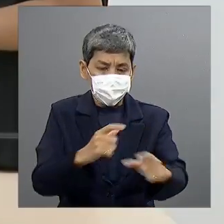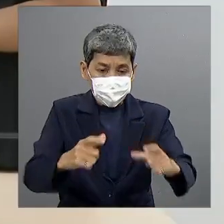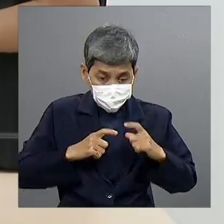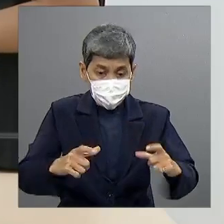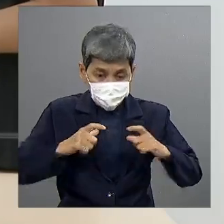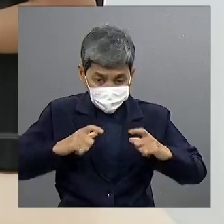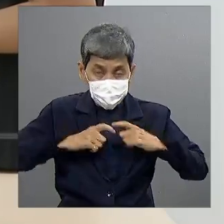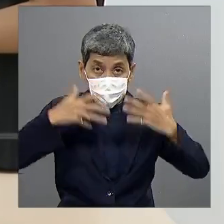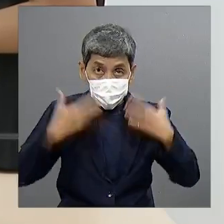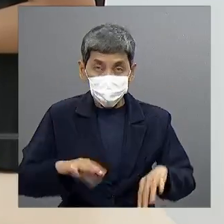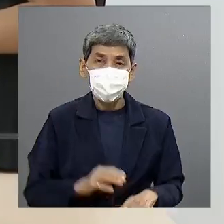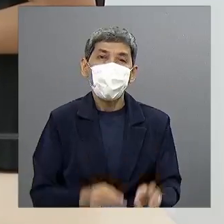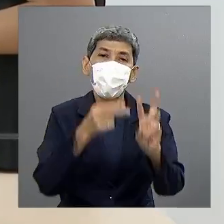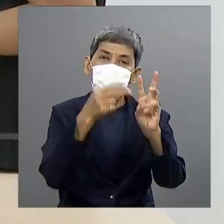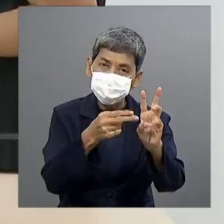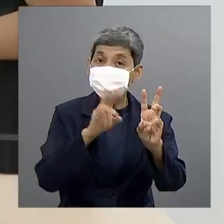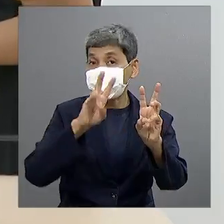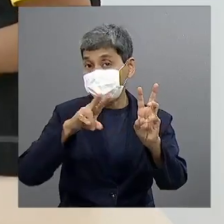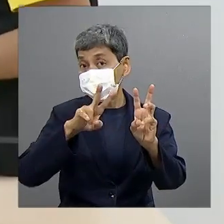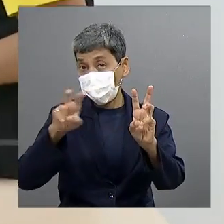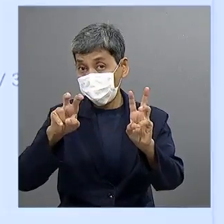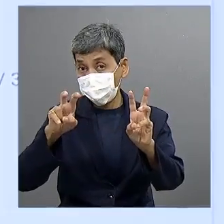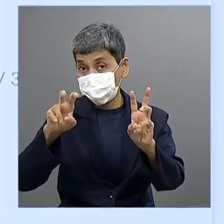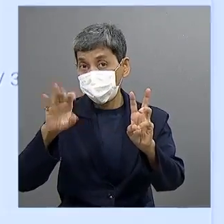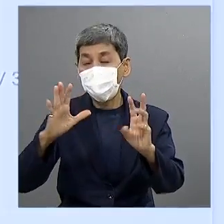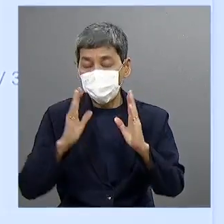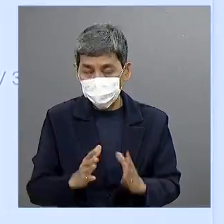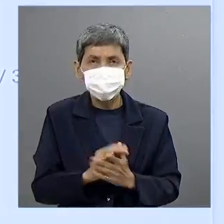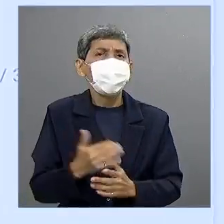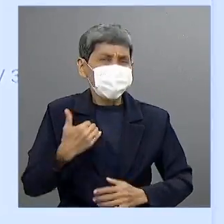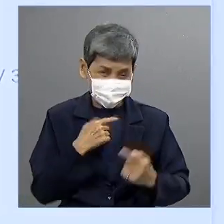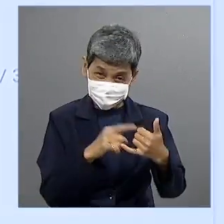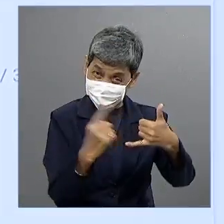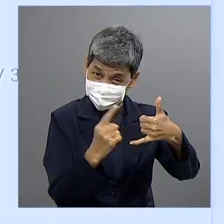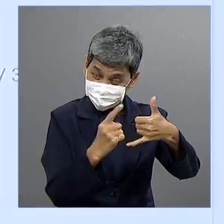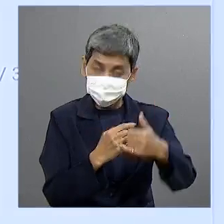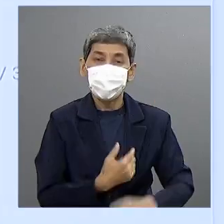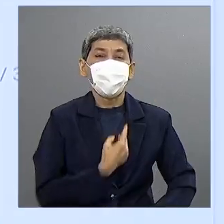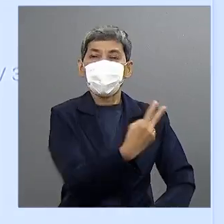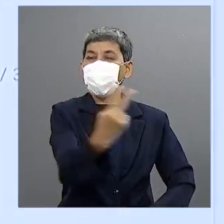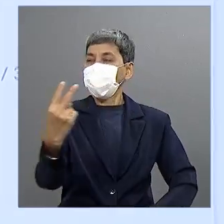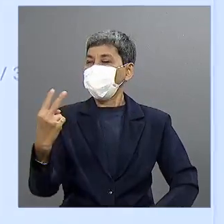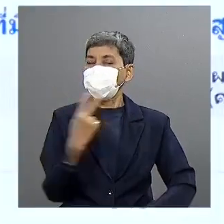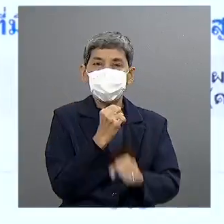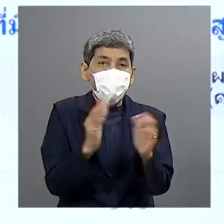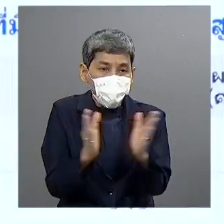ำนวน 67,205 รายค่ะ1คนจะได้2ชุดจึงแจกไปแล้วรวมทั้งสิ้น